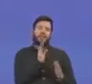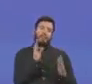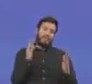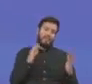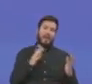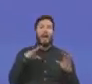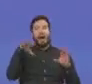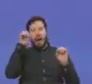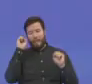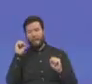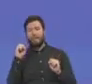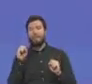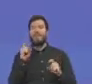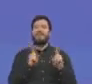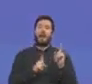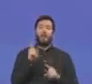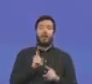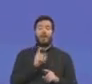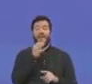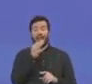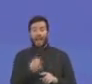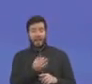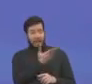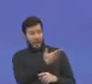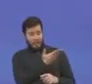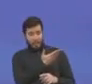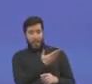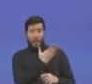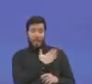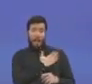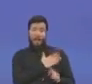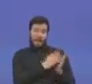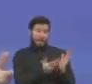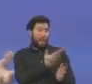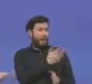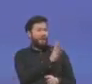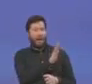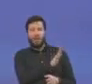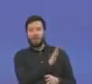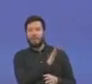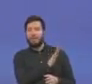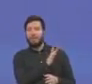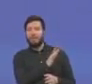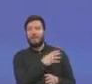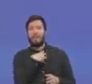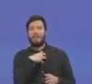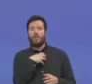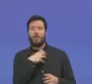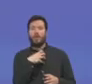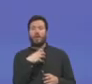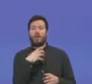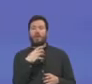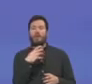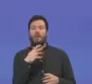napínate a niektoré vyjadrenia, ktoré tam sú. Ja som rád, že takéto máte. Napríklad váš primátor Hlohovca, pán